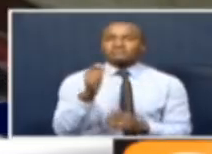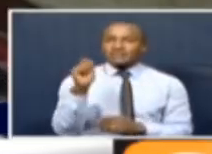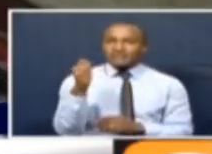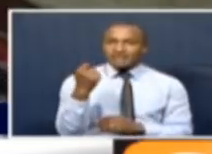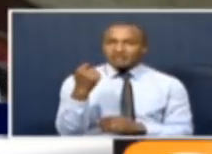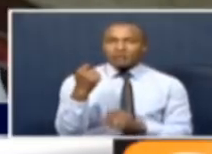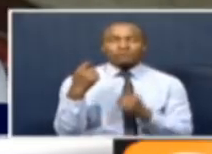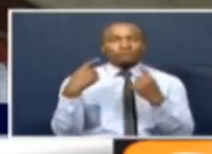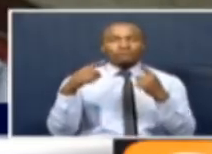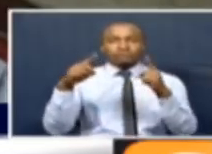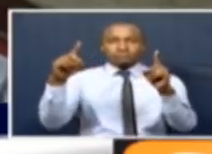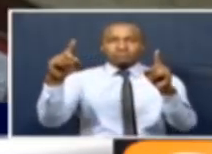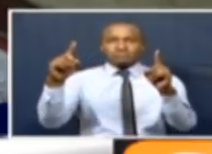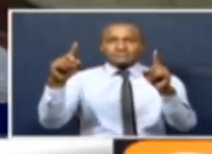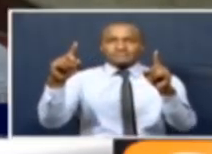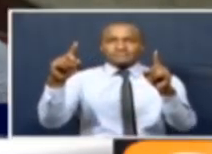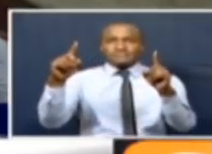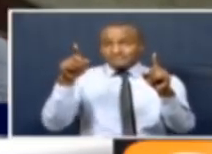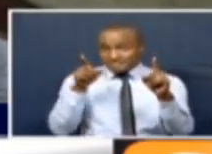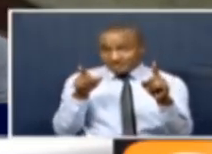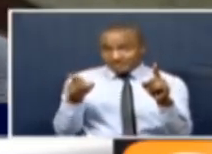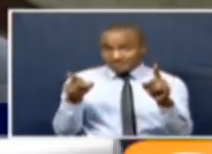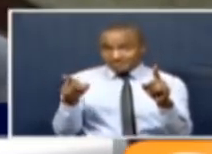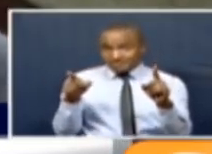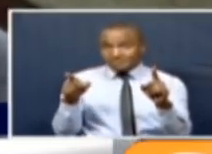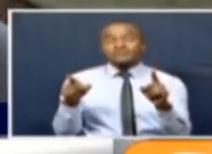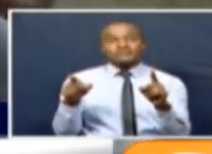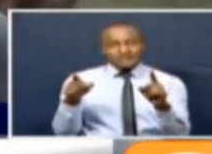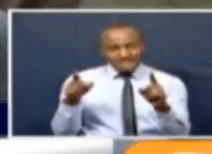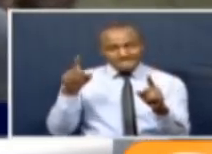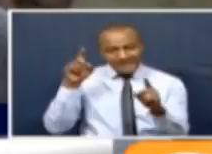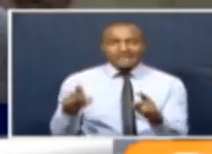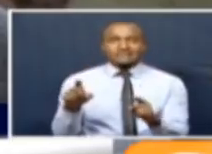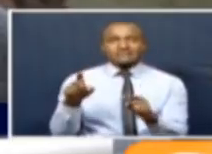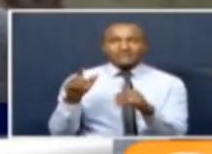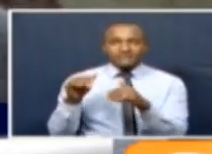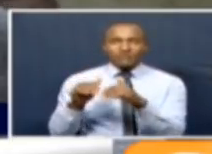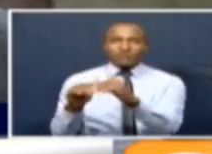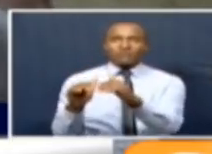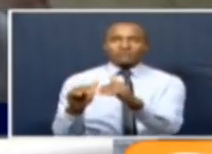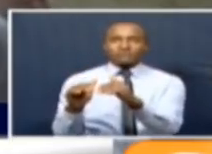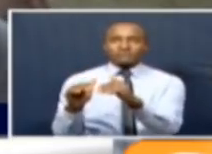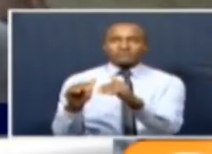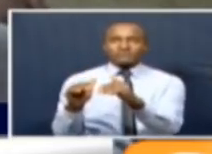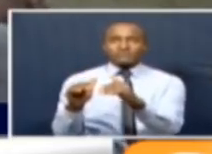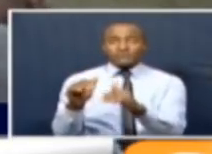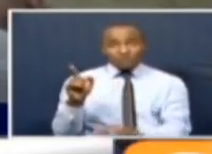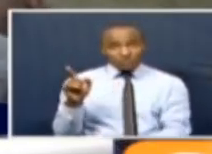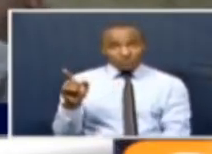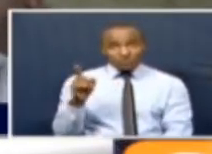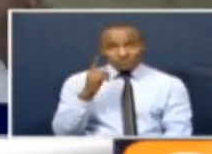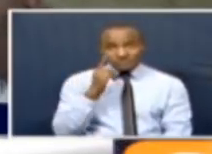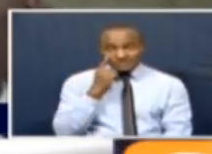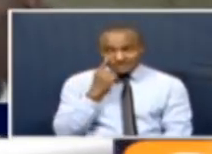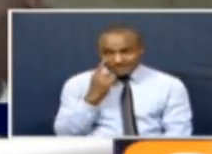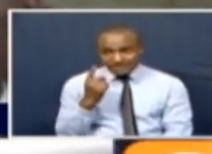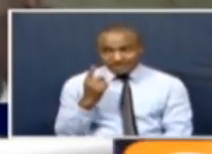Kenya. That is our rallying call. Hata mkiona vile mheshimiwa rais